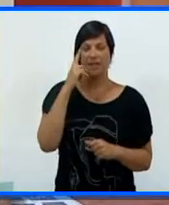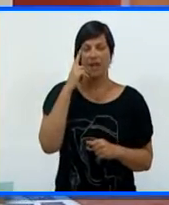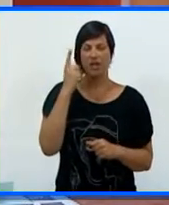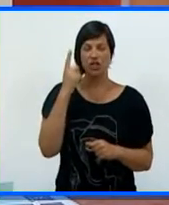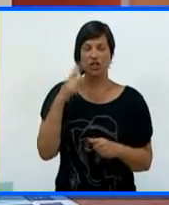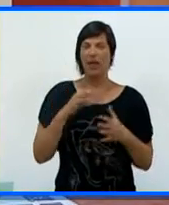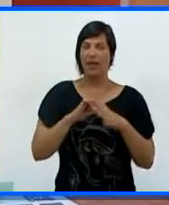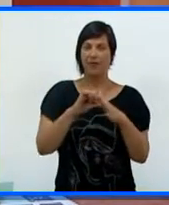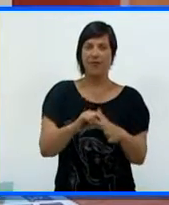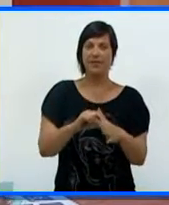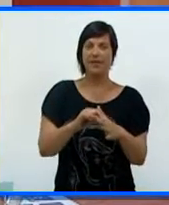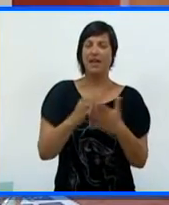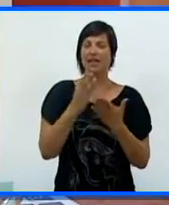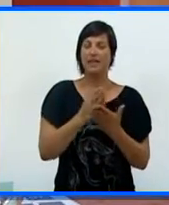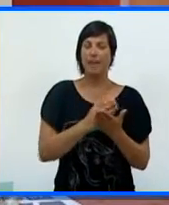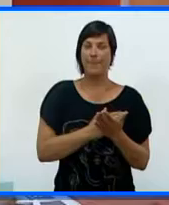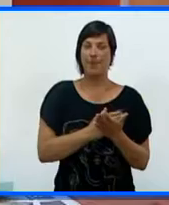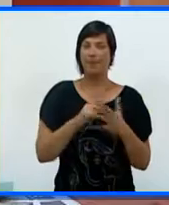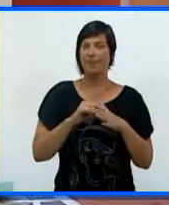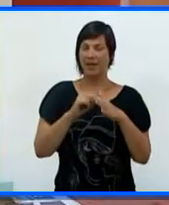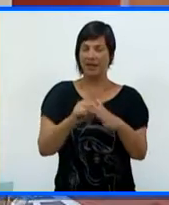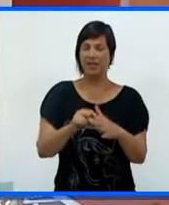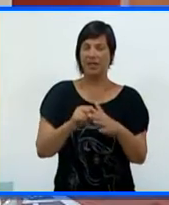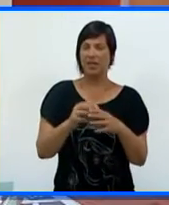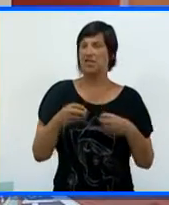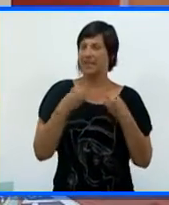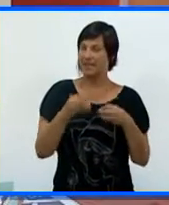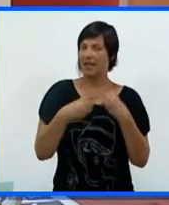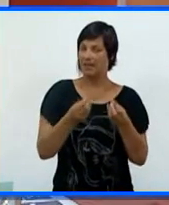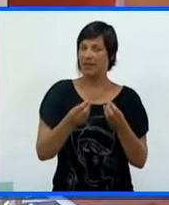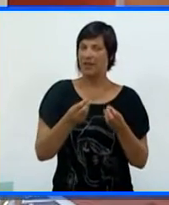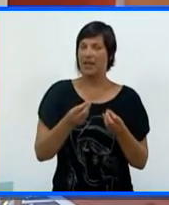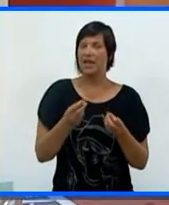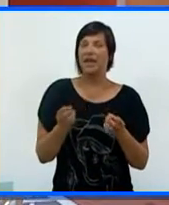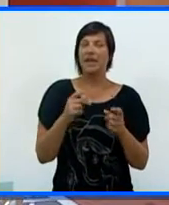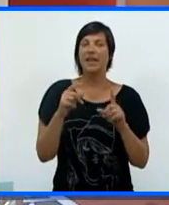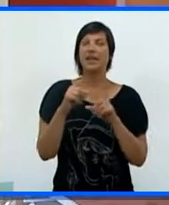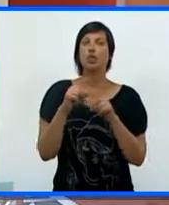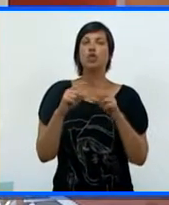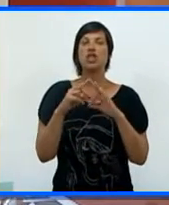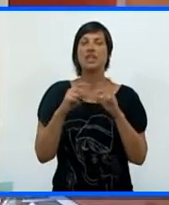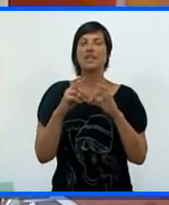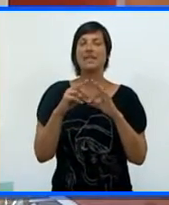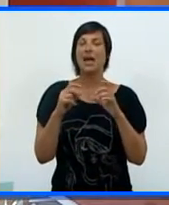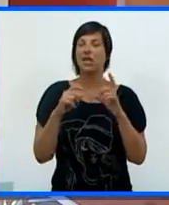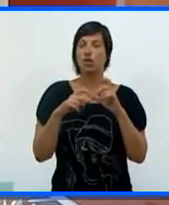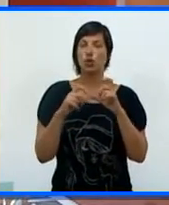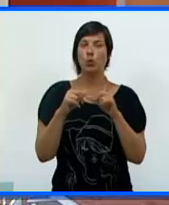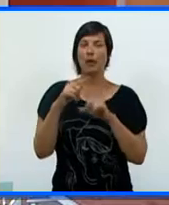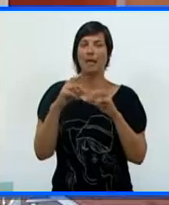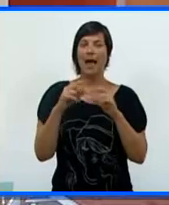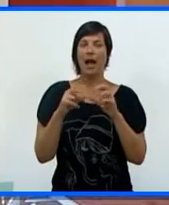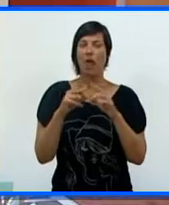znači voditeljica programa i voditeljica savjetovališta je gospođa Dušica Šutalo, koja